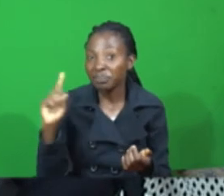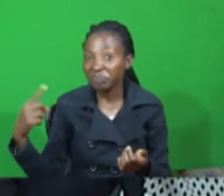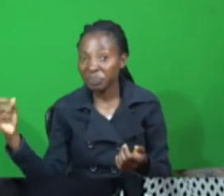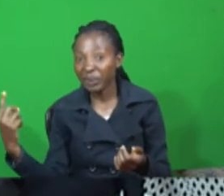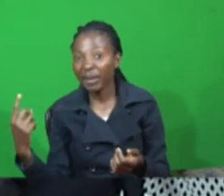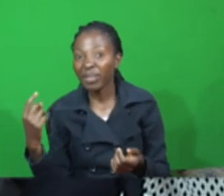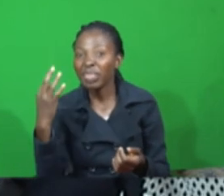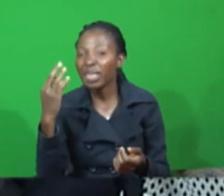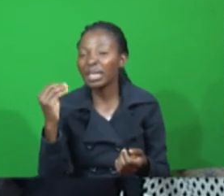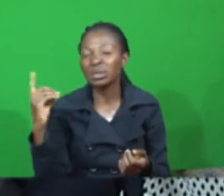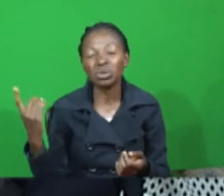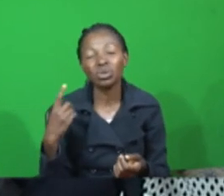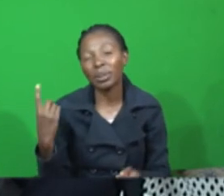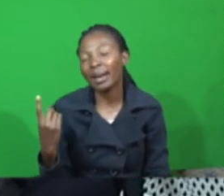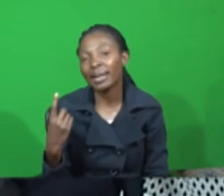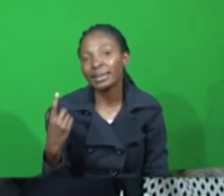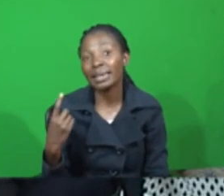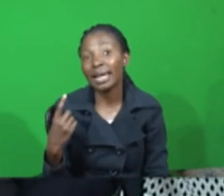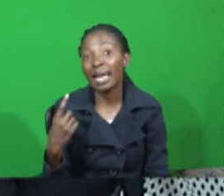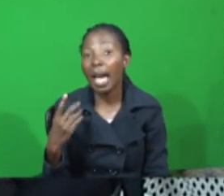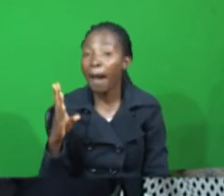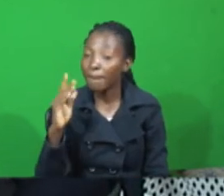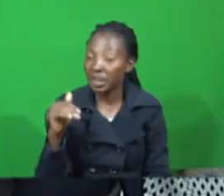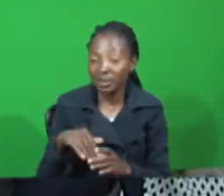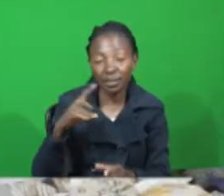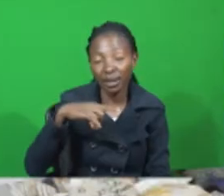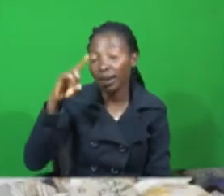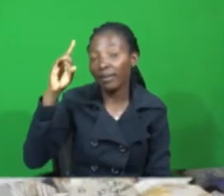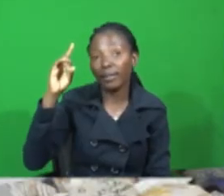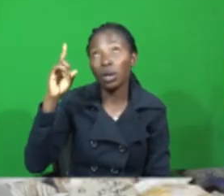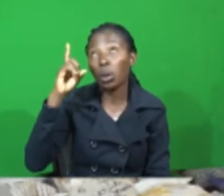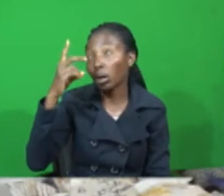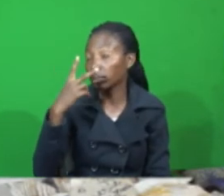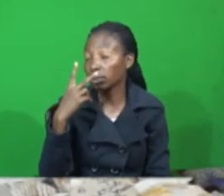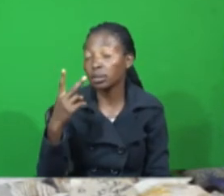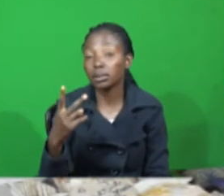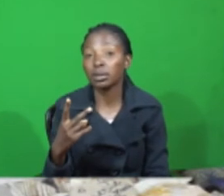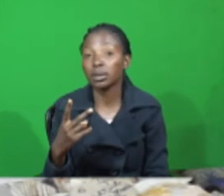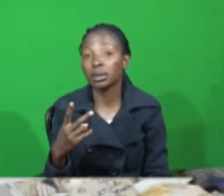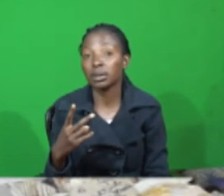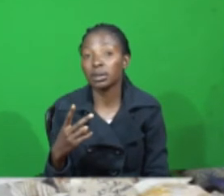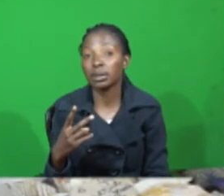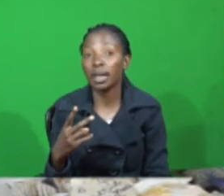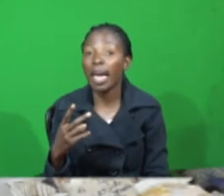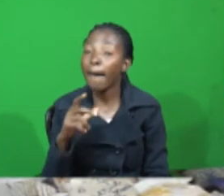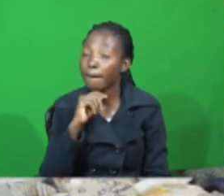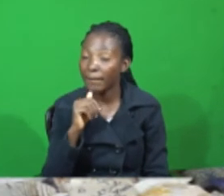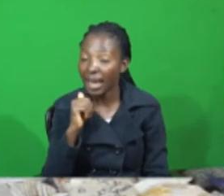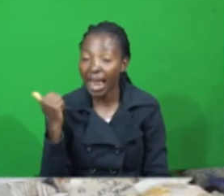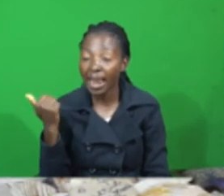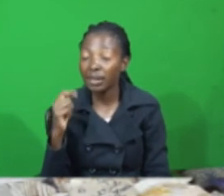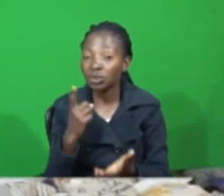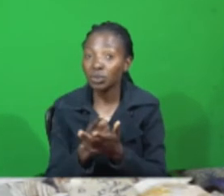hawo anoita nematare pano but kune dare hombe kudenga. Kudenga. Saka inzwai varume hatitei zvakaita